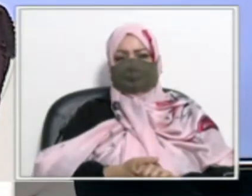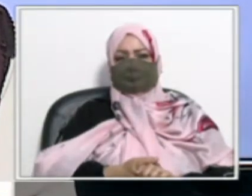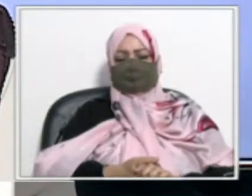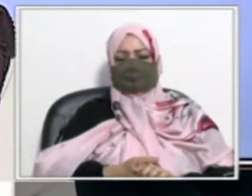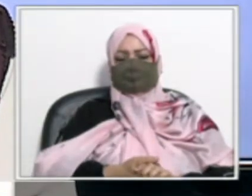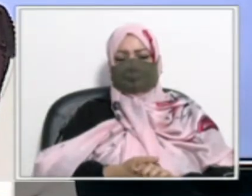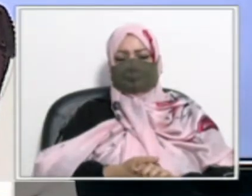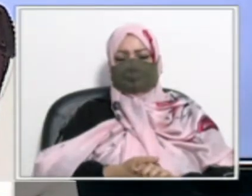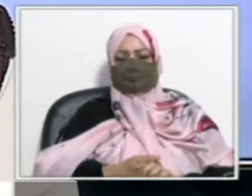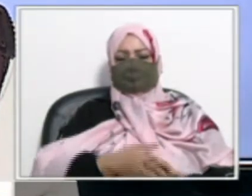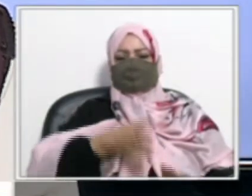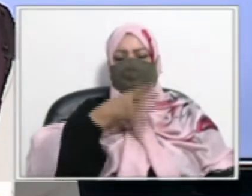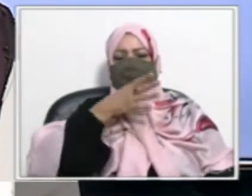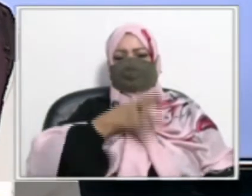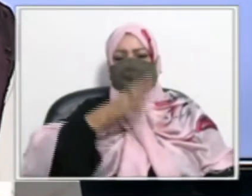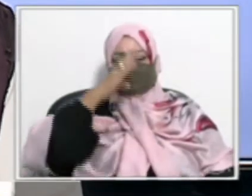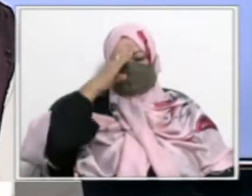و...